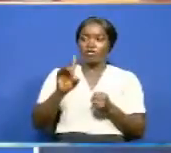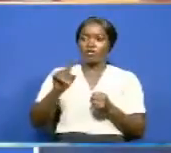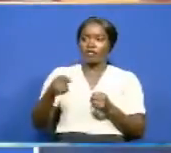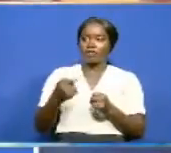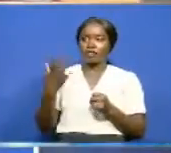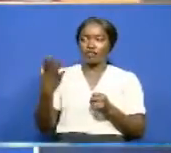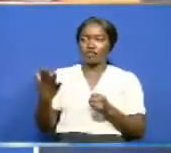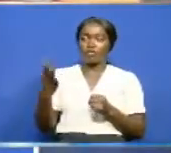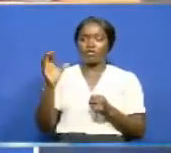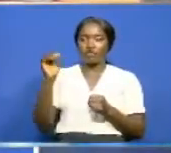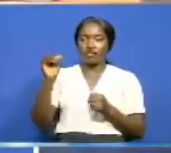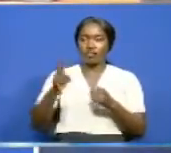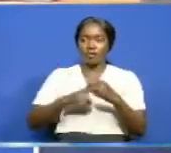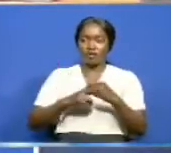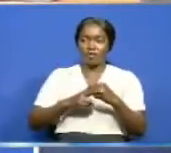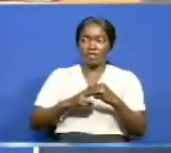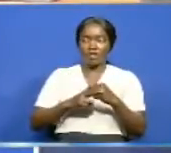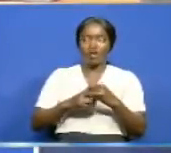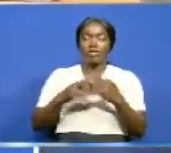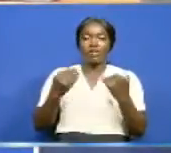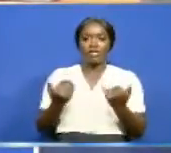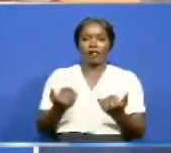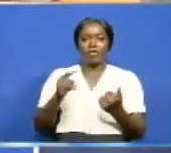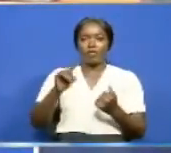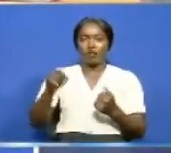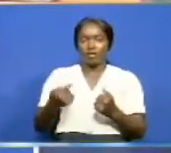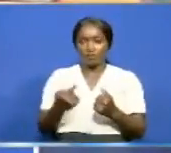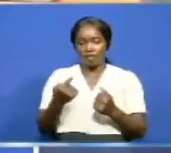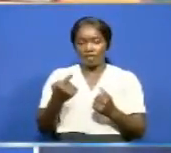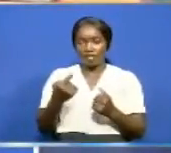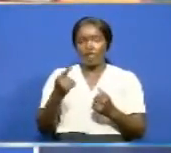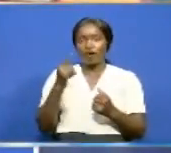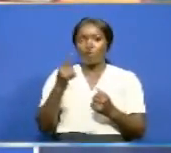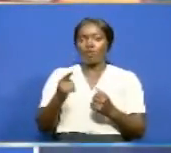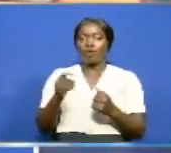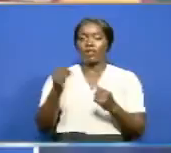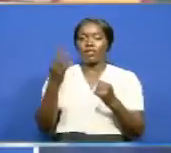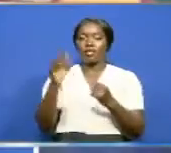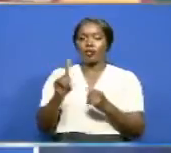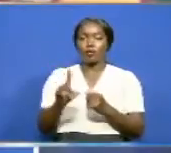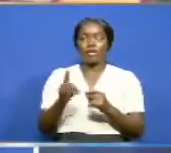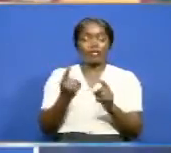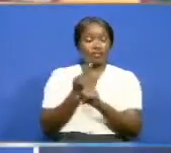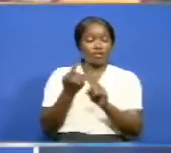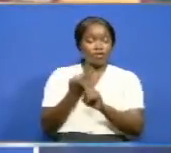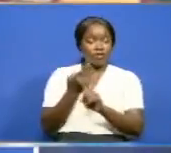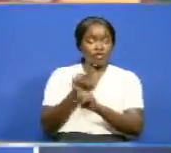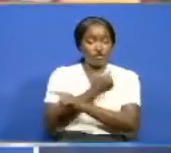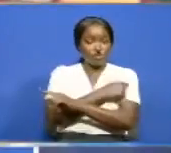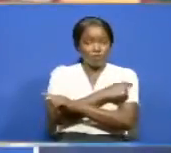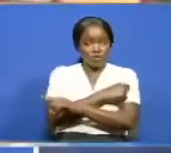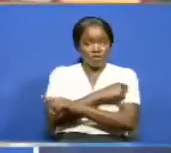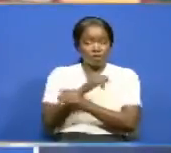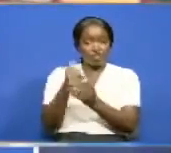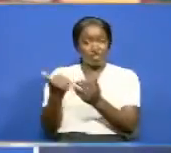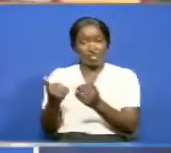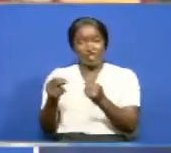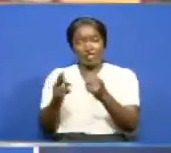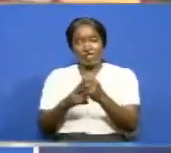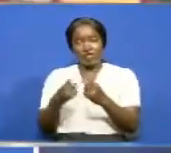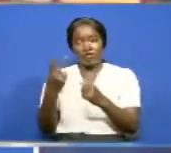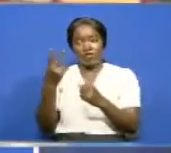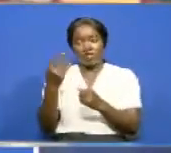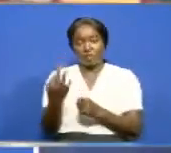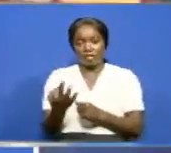51,507. Kwa sasa wagonjwa 1,131 wamelazwa katika hospitali mbalimbali na wengine